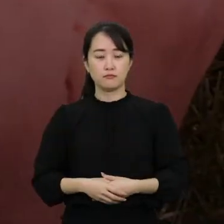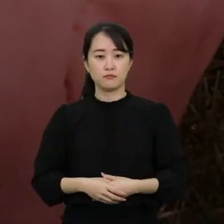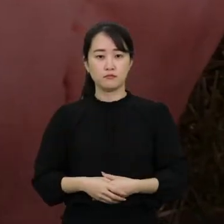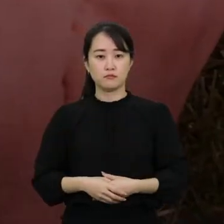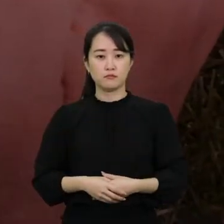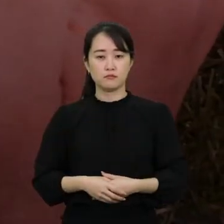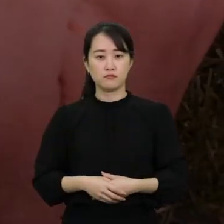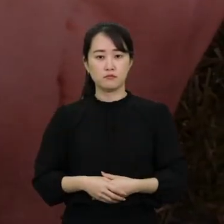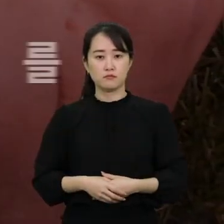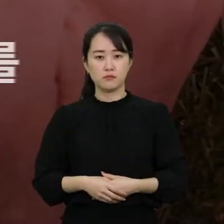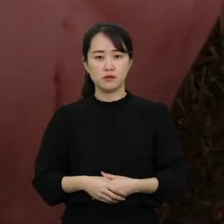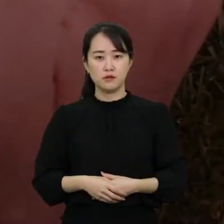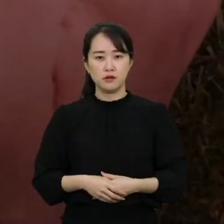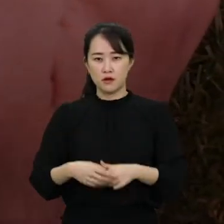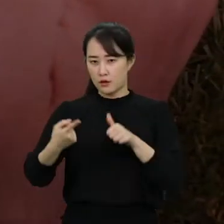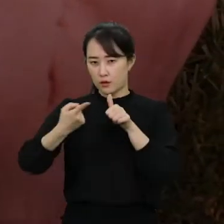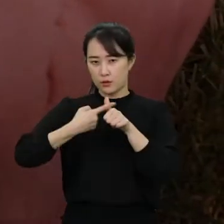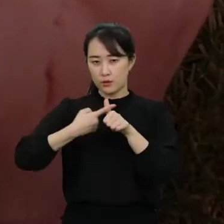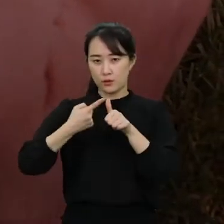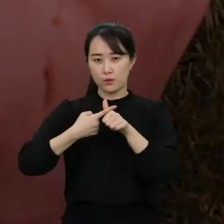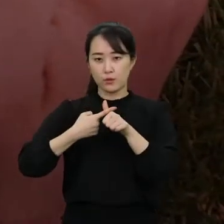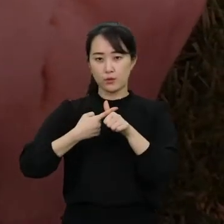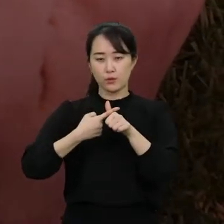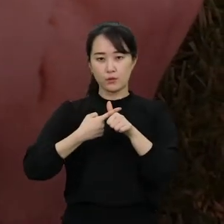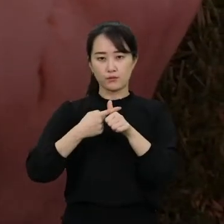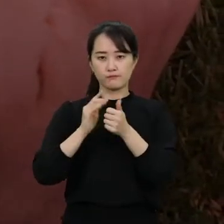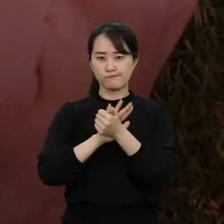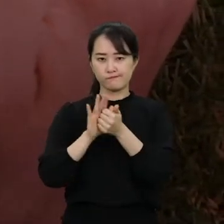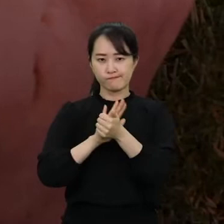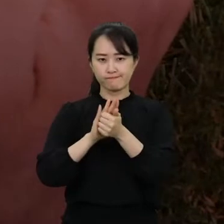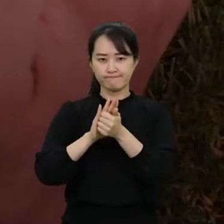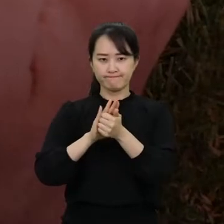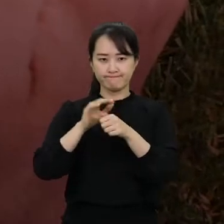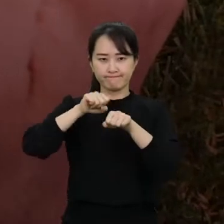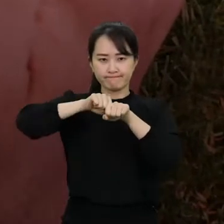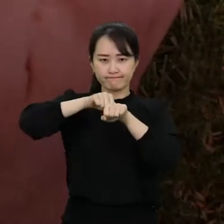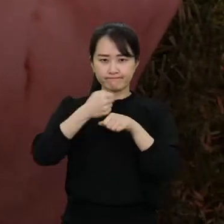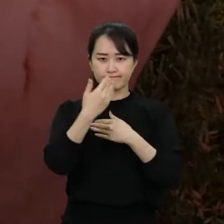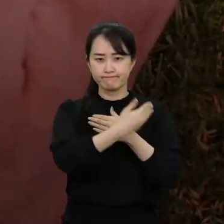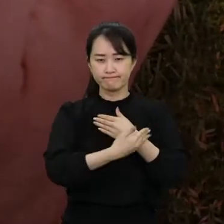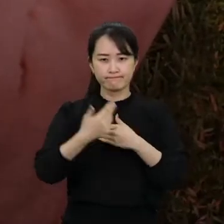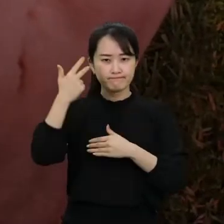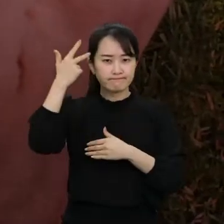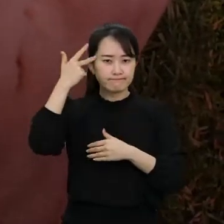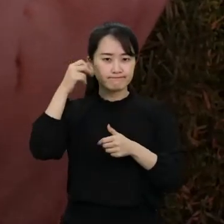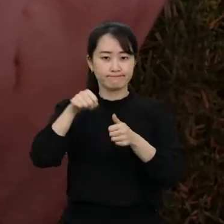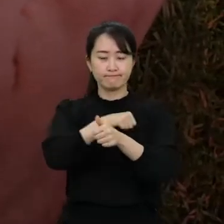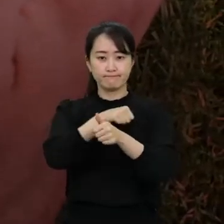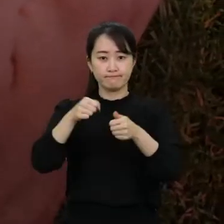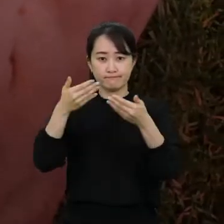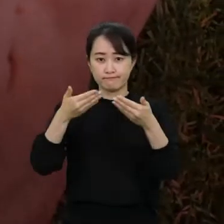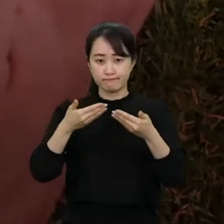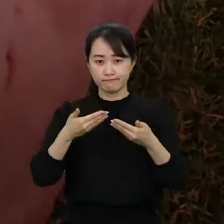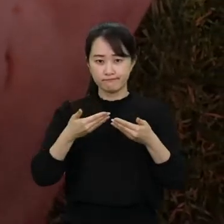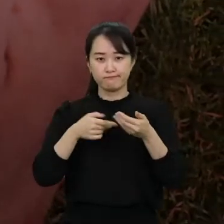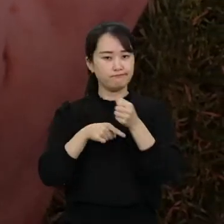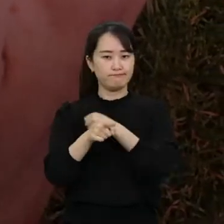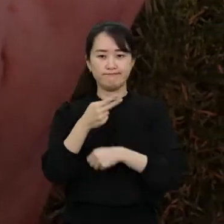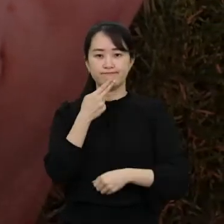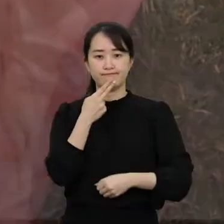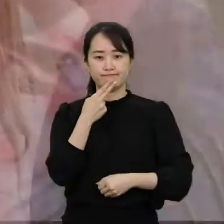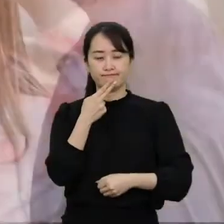그 누구도 모욕적인 대우와 처벌 또는 강제적인 신체적, 정신적 학대를 받을 이유가